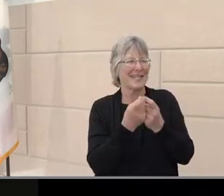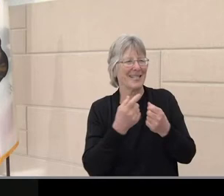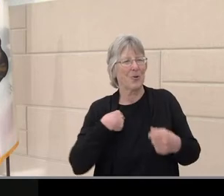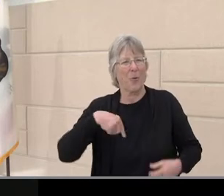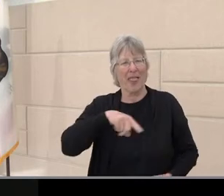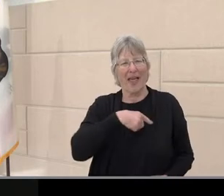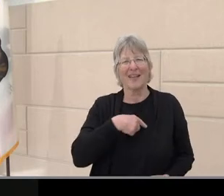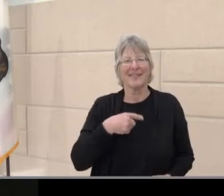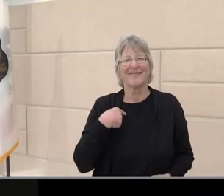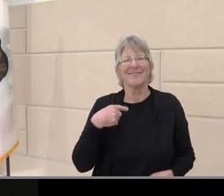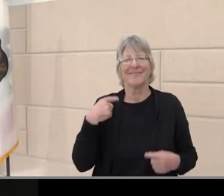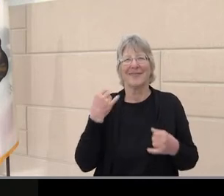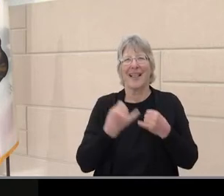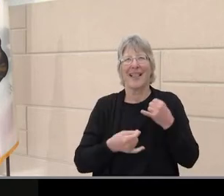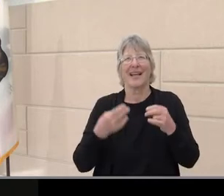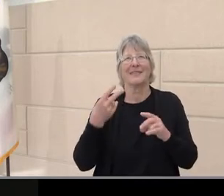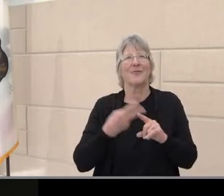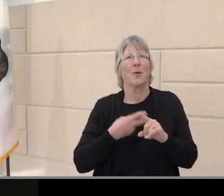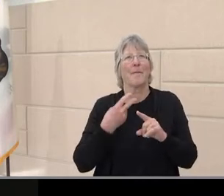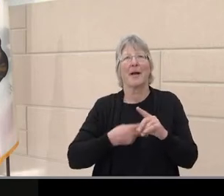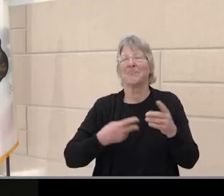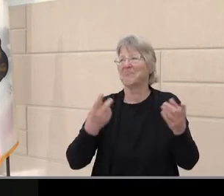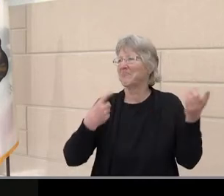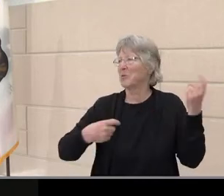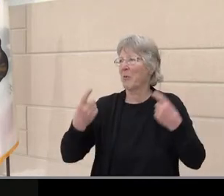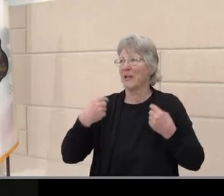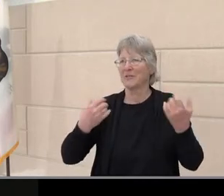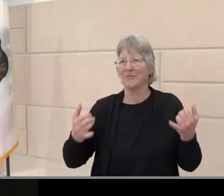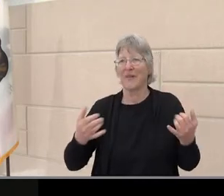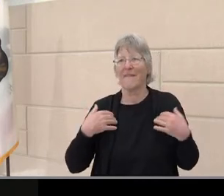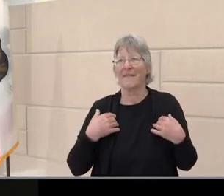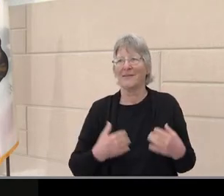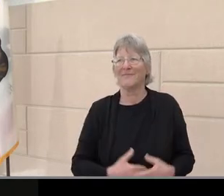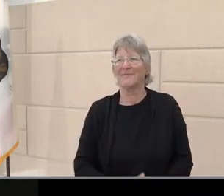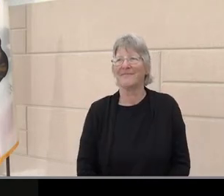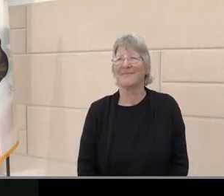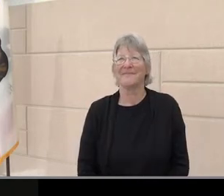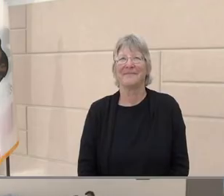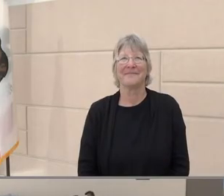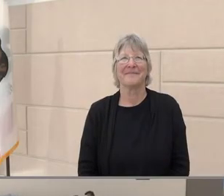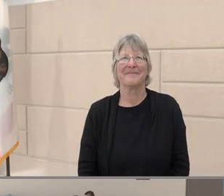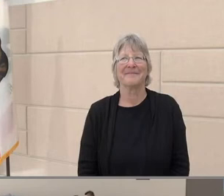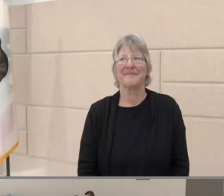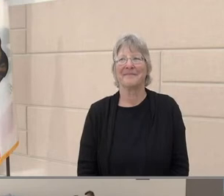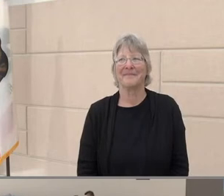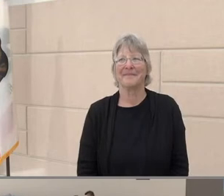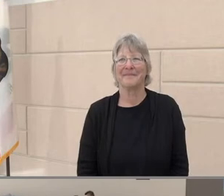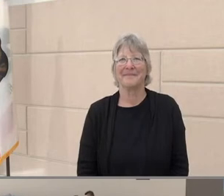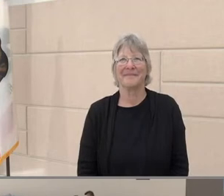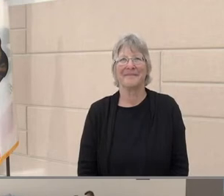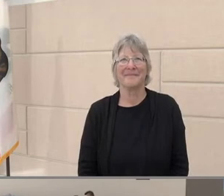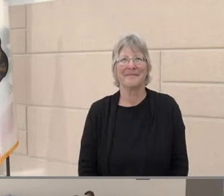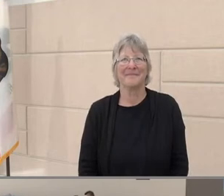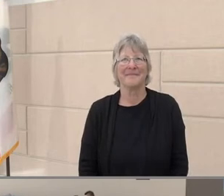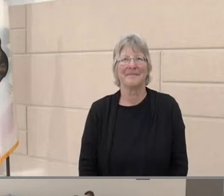หรับเอายื่นเข้มโจทย์การตรวจเป็นนัดอะไรนั่งเนี่ยใส่บากอากาศสำหรับตะตูลชื่อสมนัว